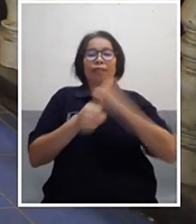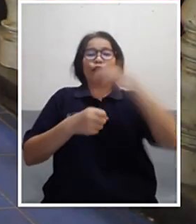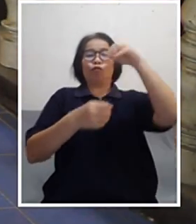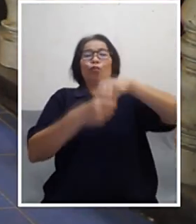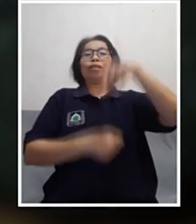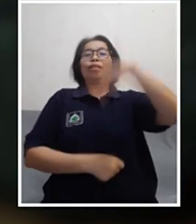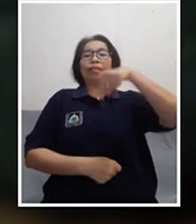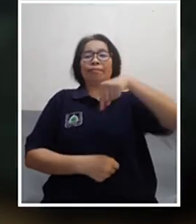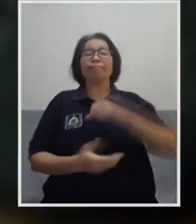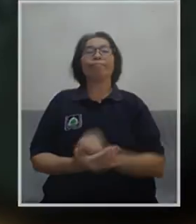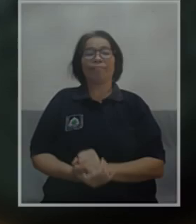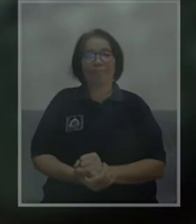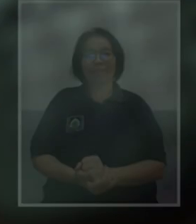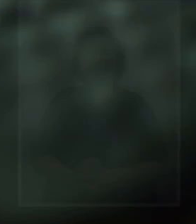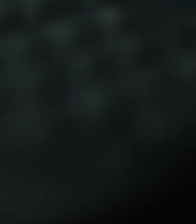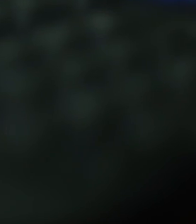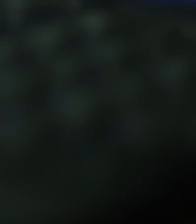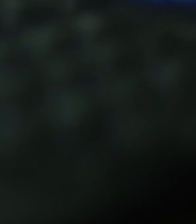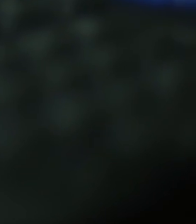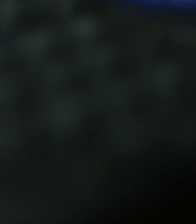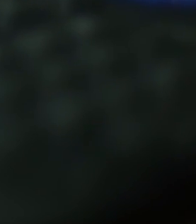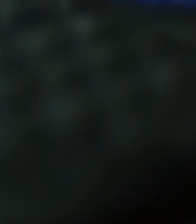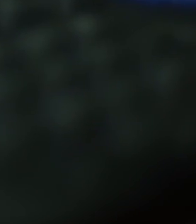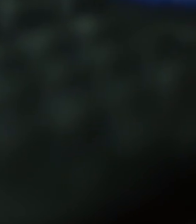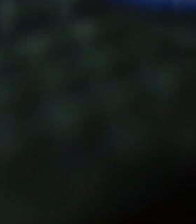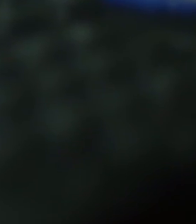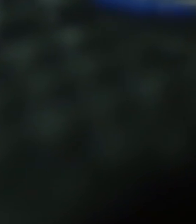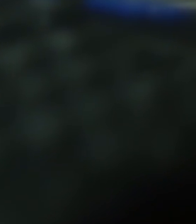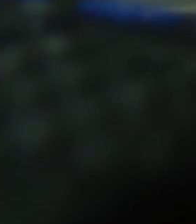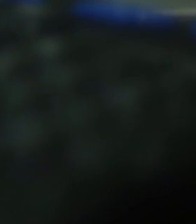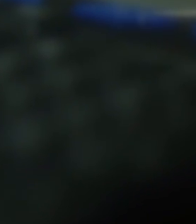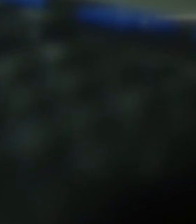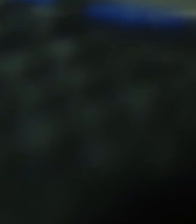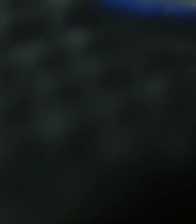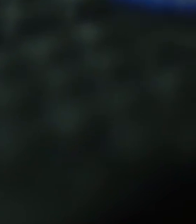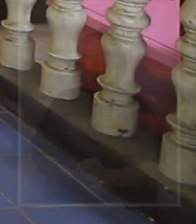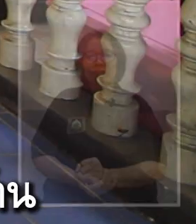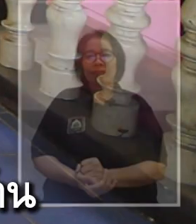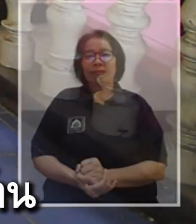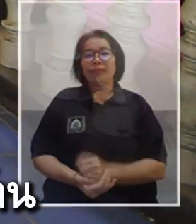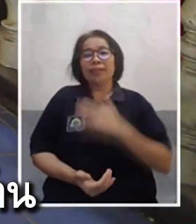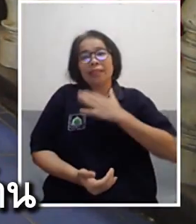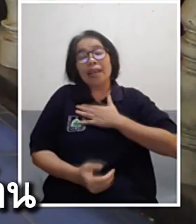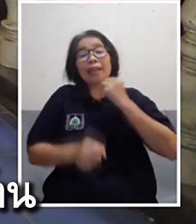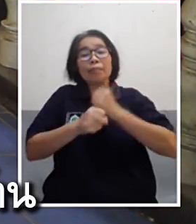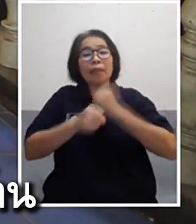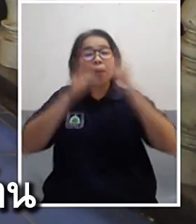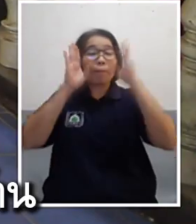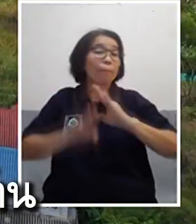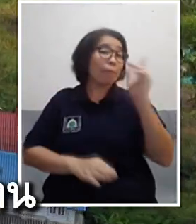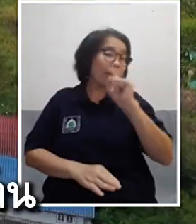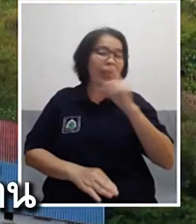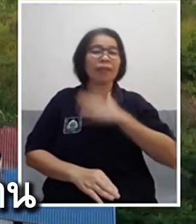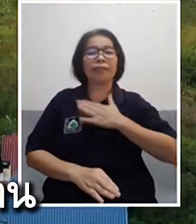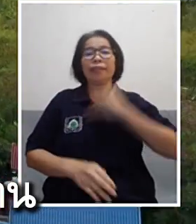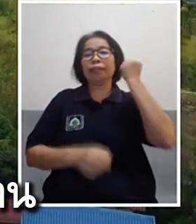ที่นี่รูปแบบการทำงานในปัจจุบันนะครับ